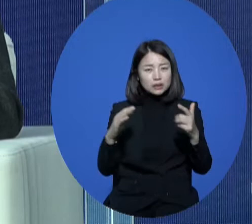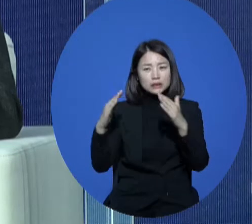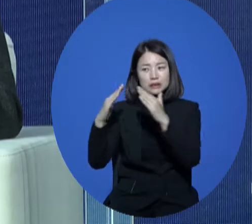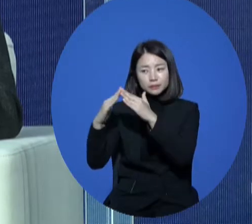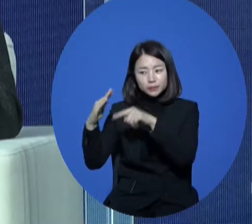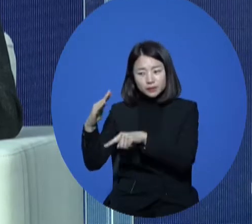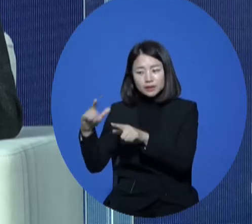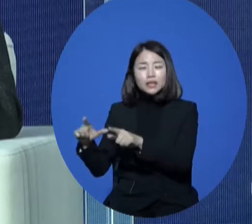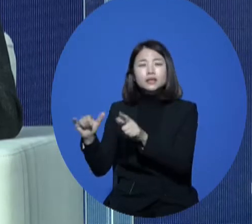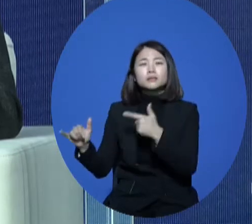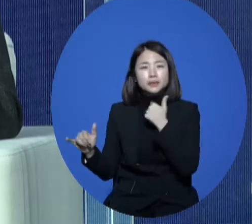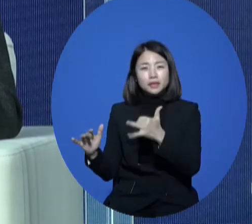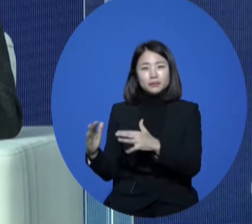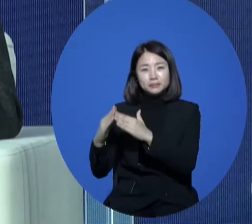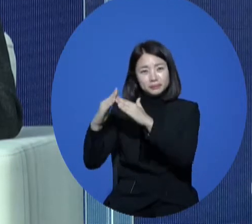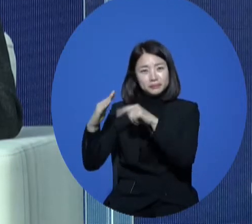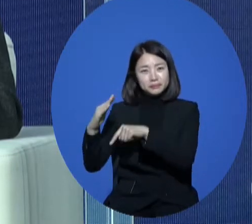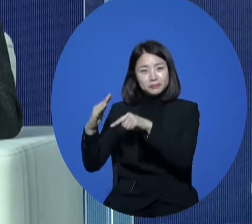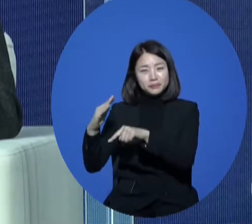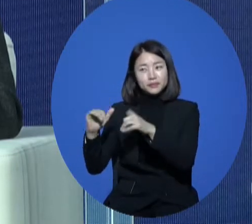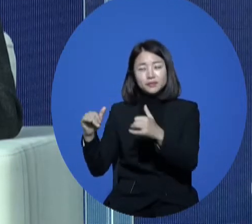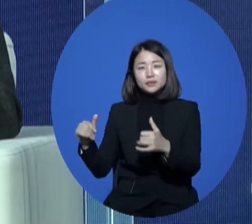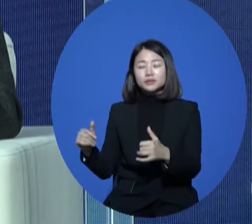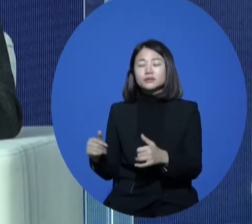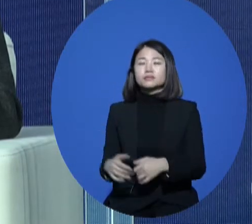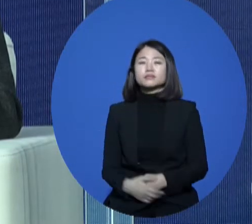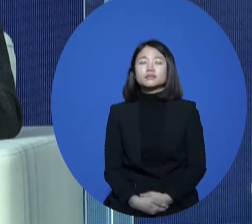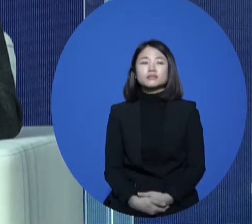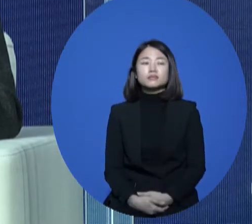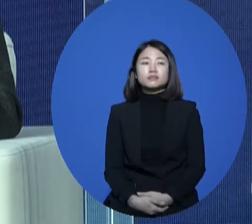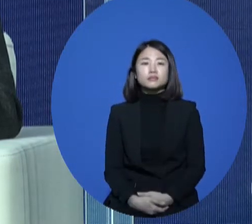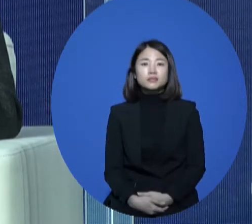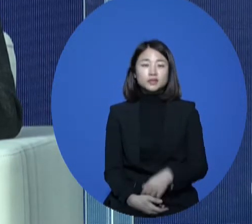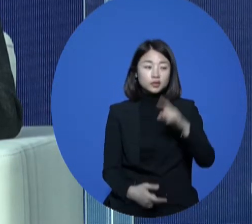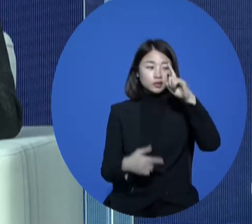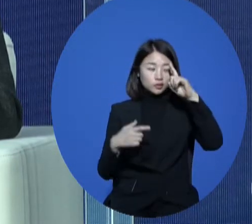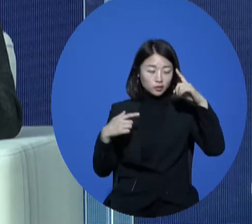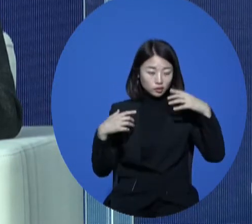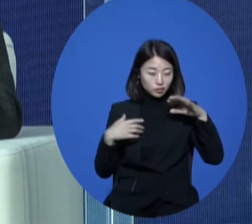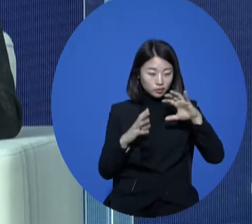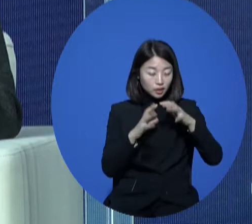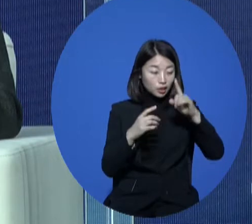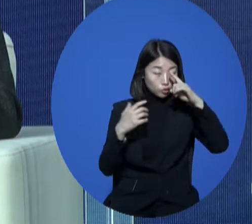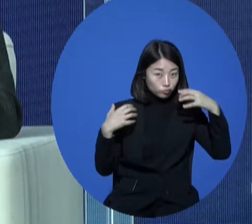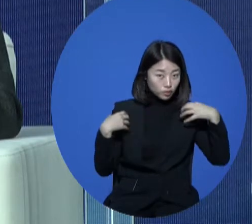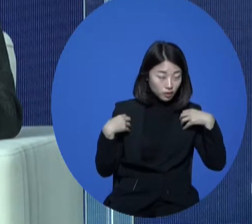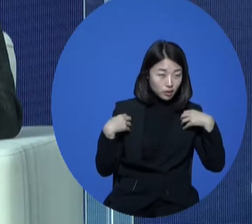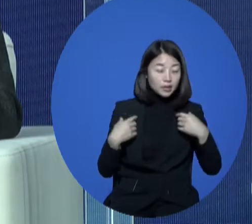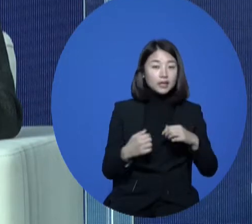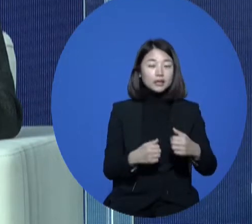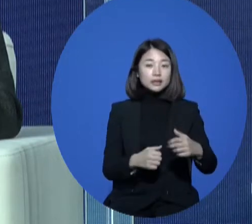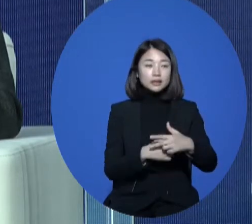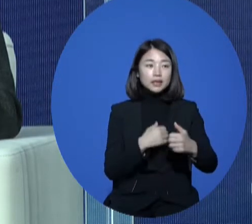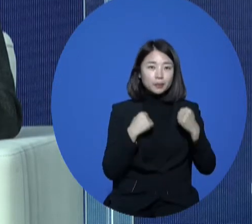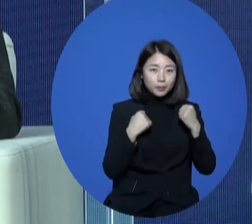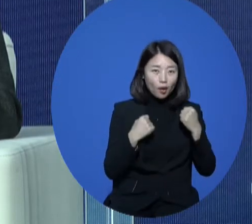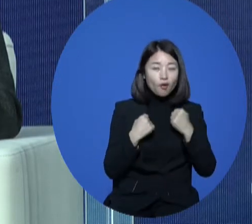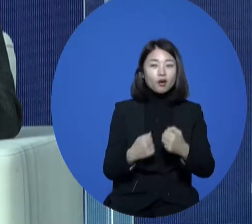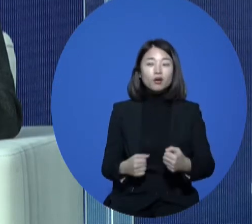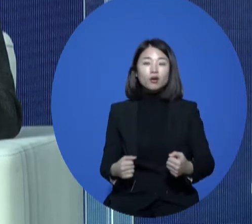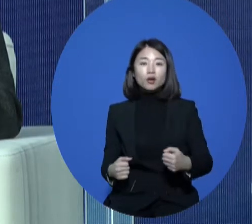시설에서 발생했었고, 이것은 전 세계적으로 전 세계 정부가 시설 거주 장애인의 생명, 건강,